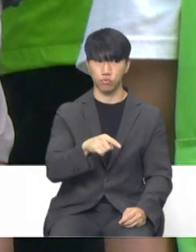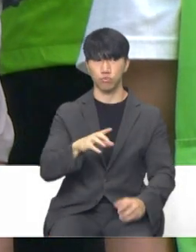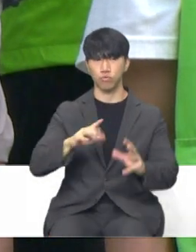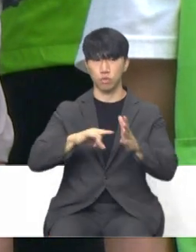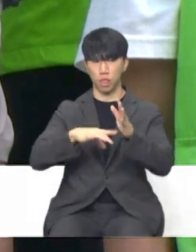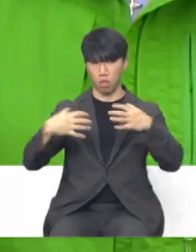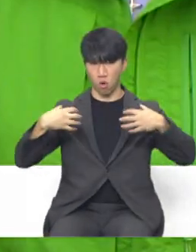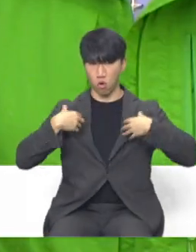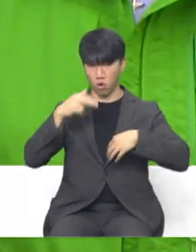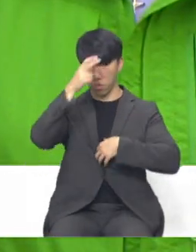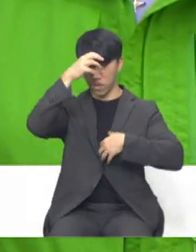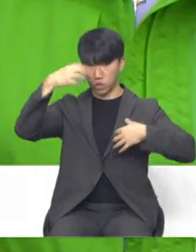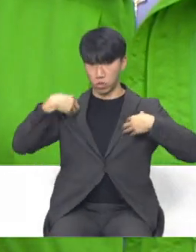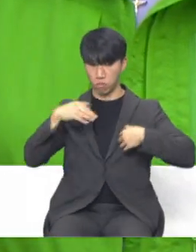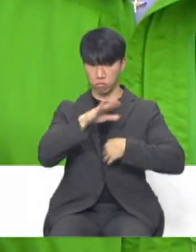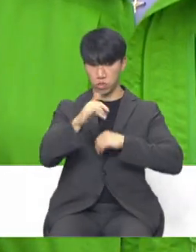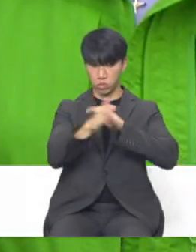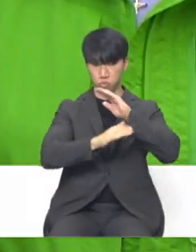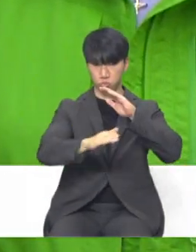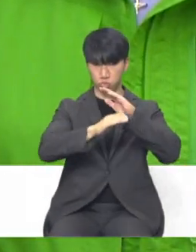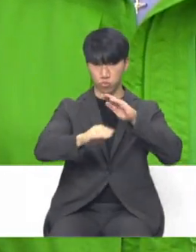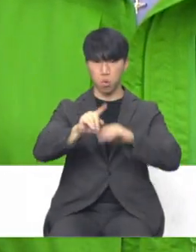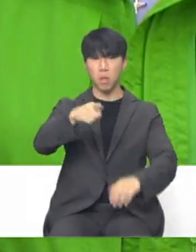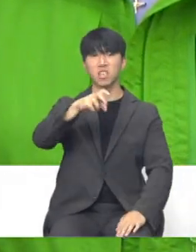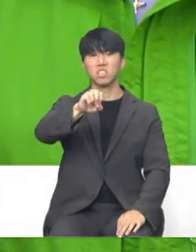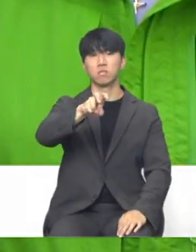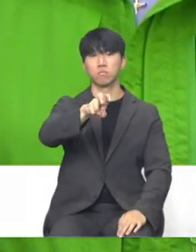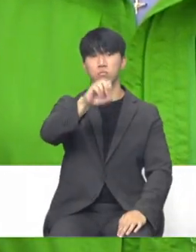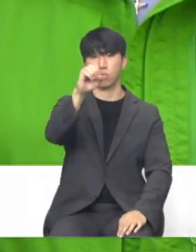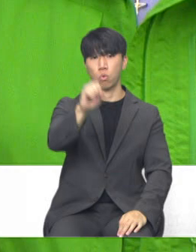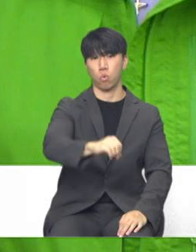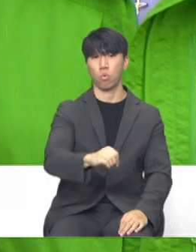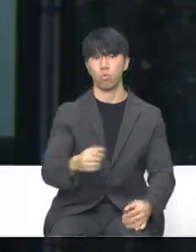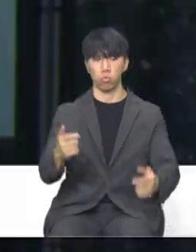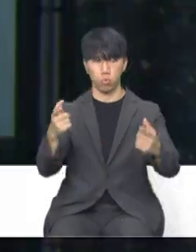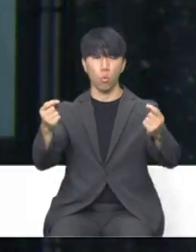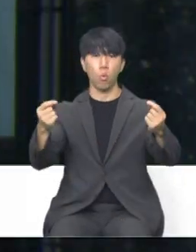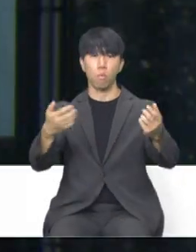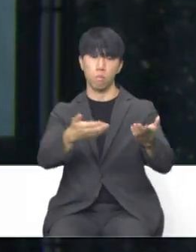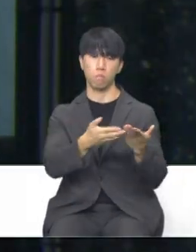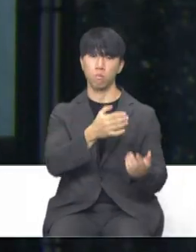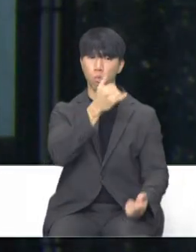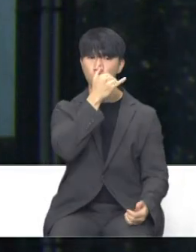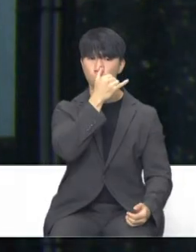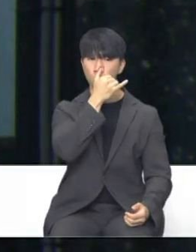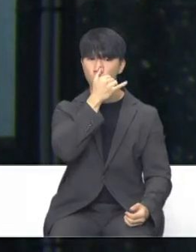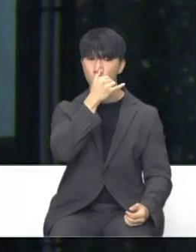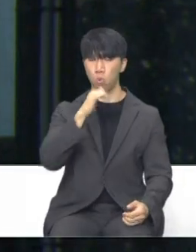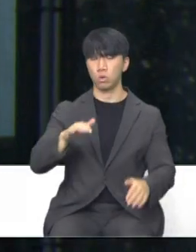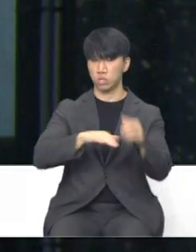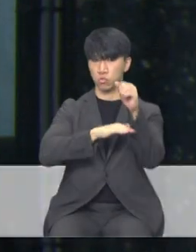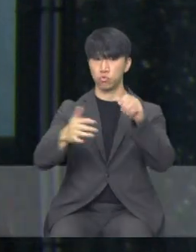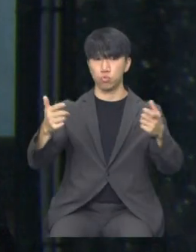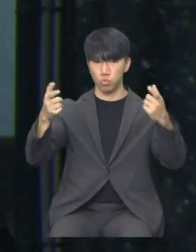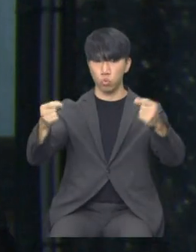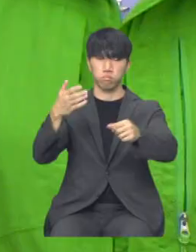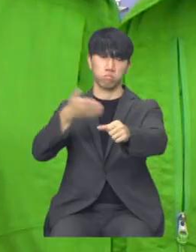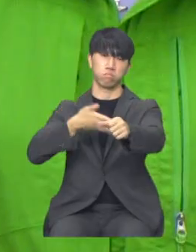등은 비정규직도 기본급의 120%를 지급받고 있다며 동일 기준 적용을